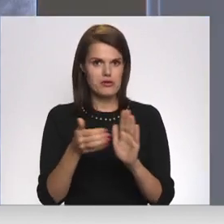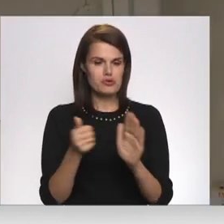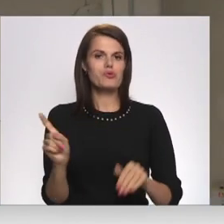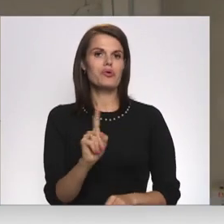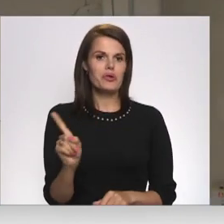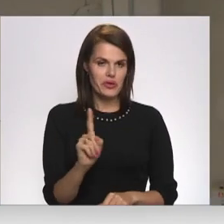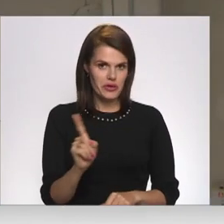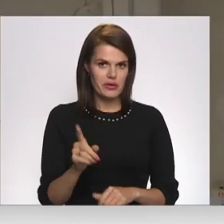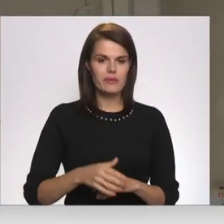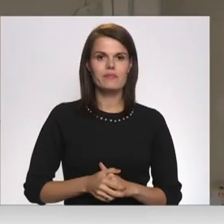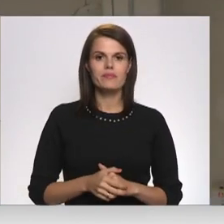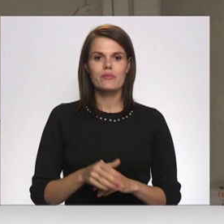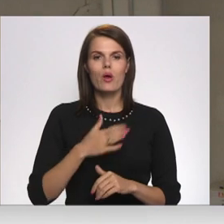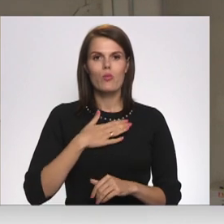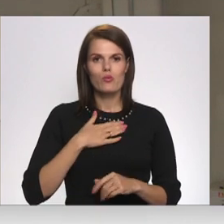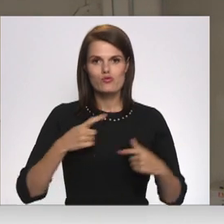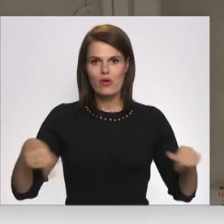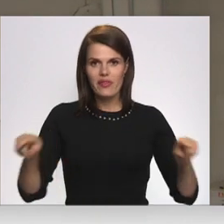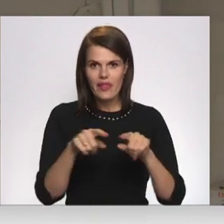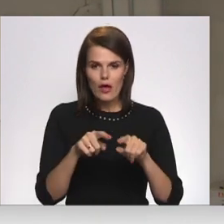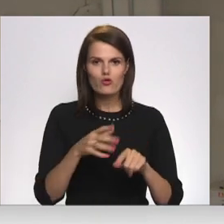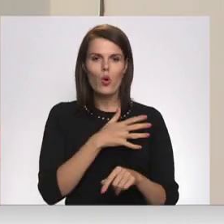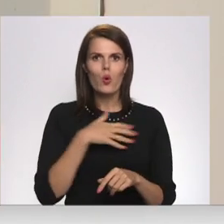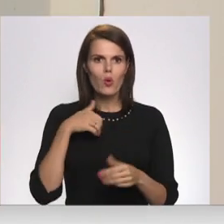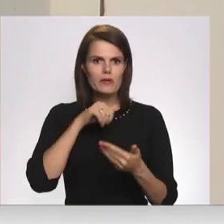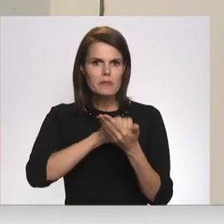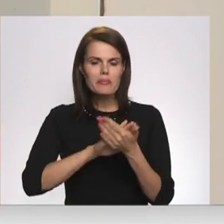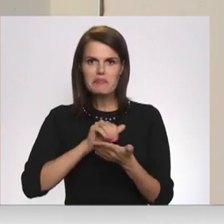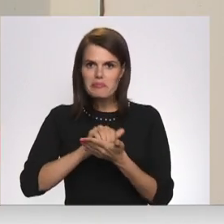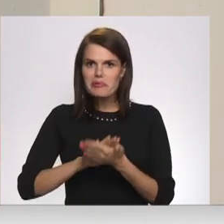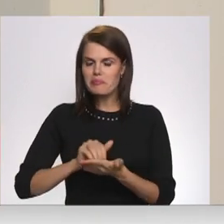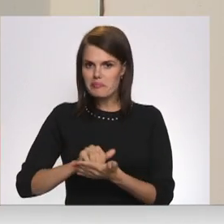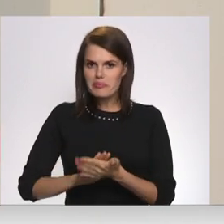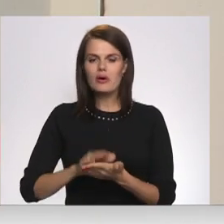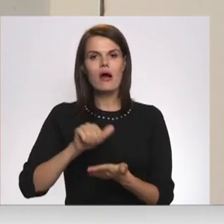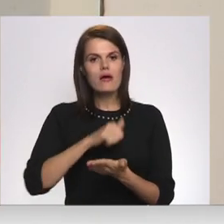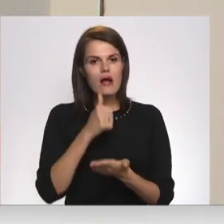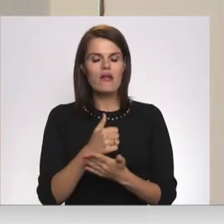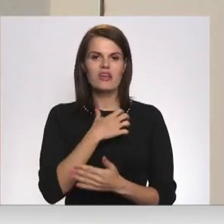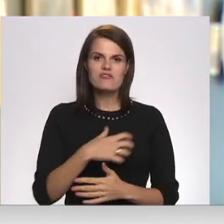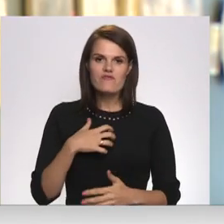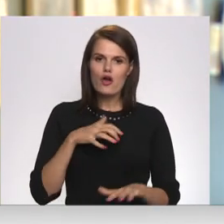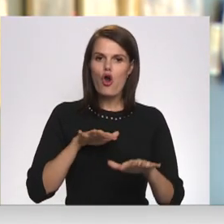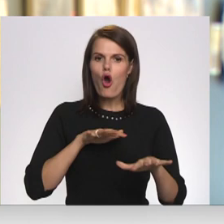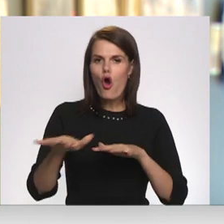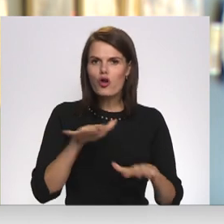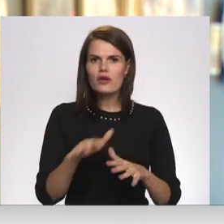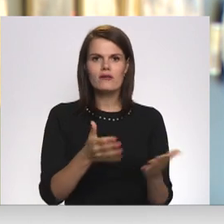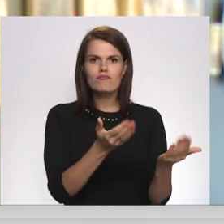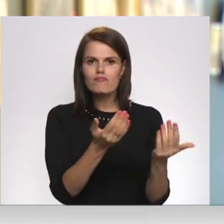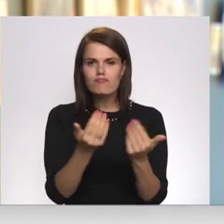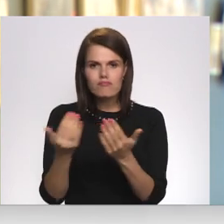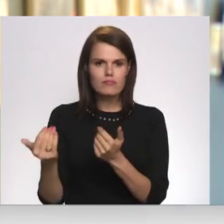centra pārstāve. Mūsu teritorijā ir tā, ka ļoti pierakstās. Galvenais ir organizēt,